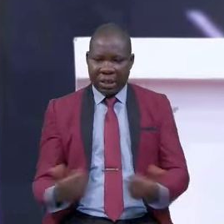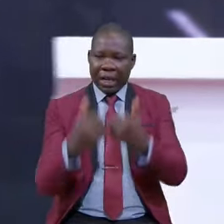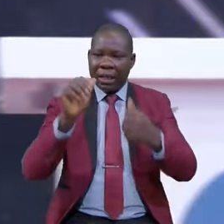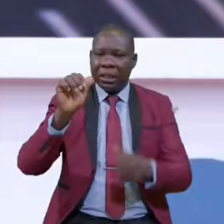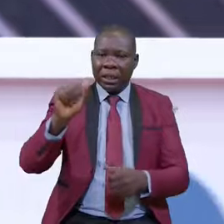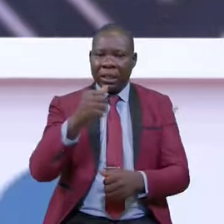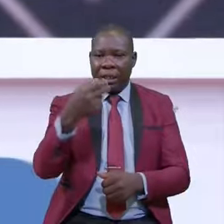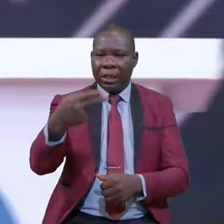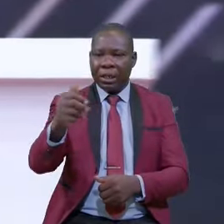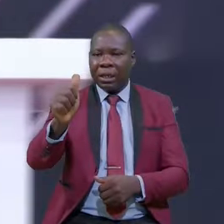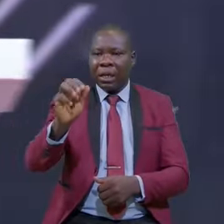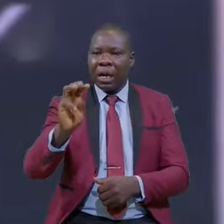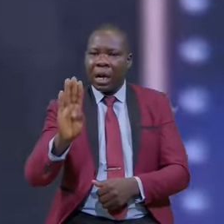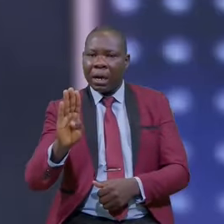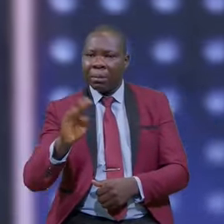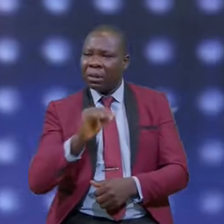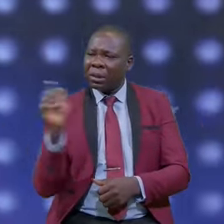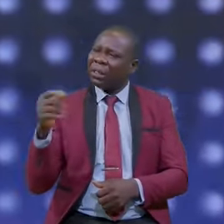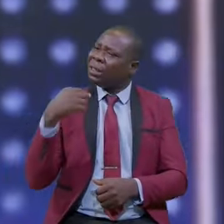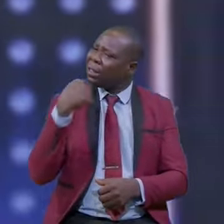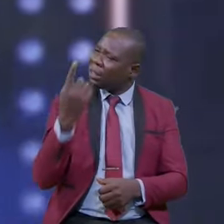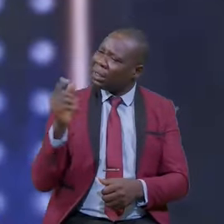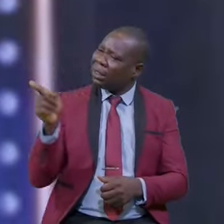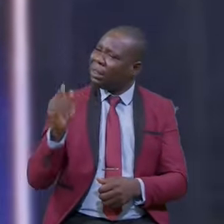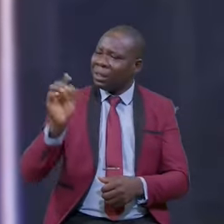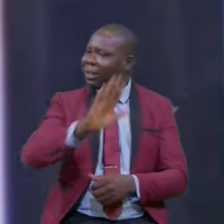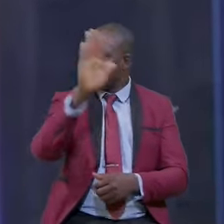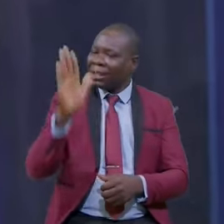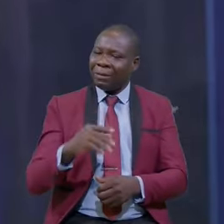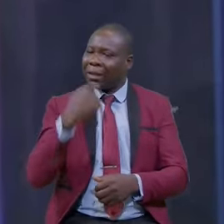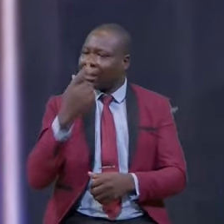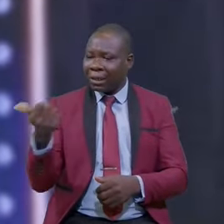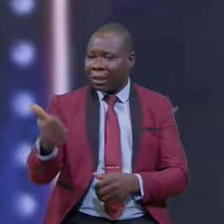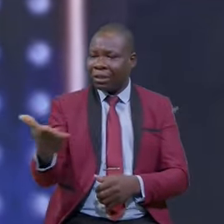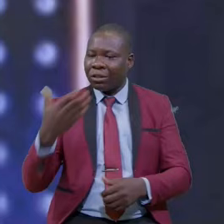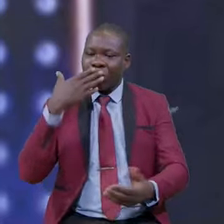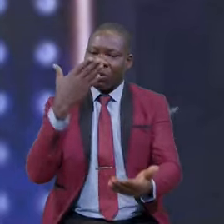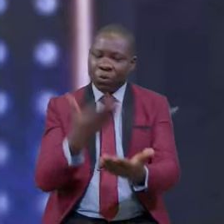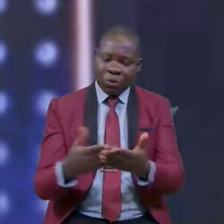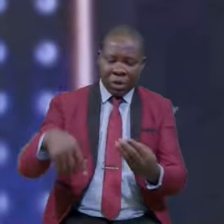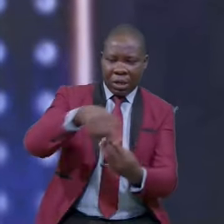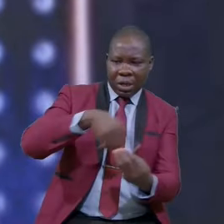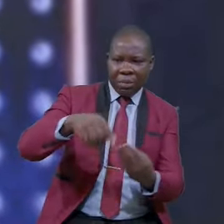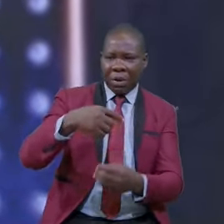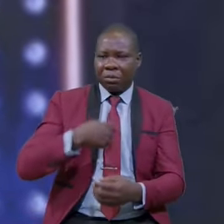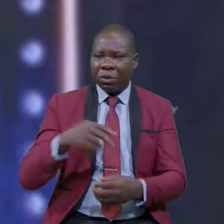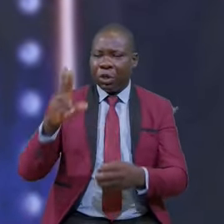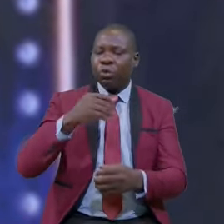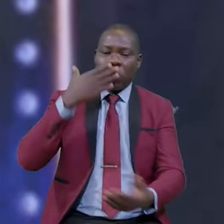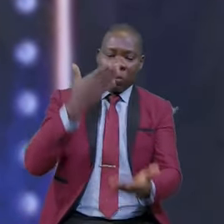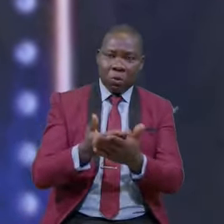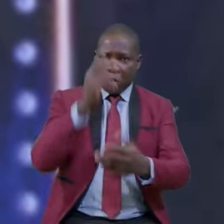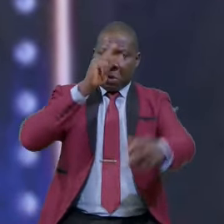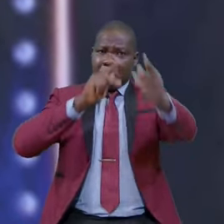Pénétrant, poignant, ça c'est les prophètes que nous avons, et c'est ceux-là. Mais les autres sont prophètes